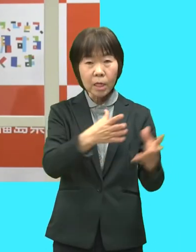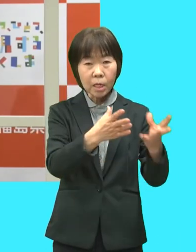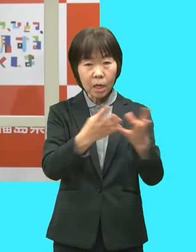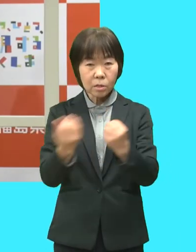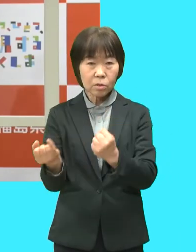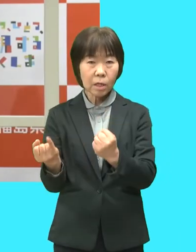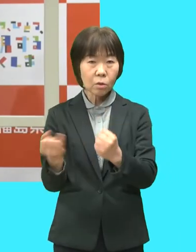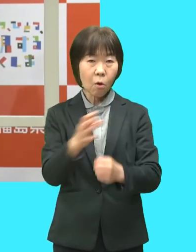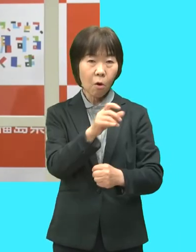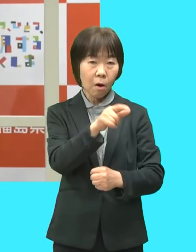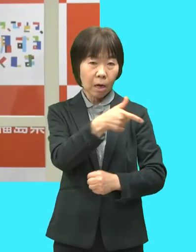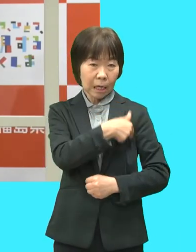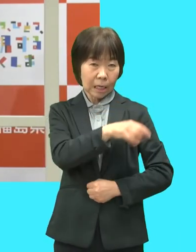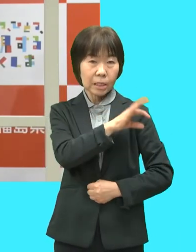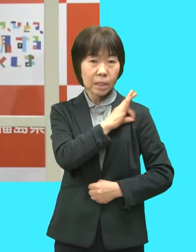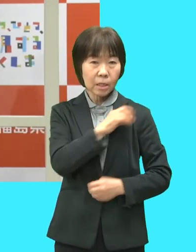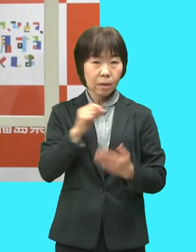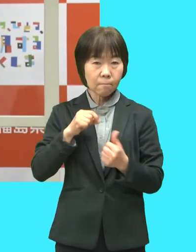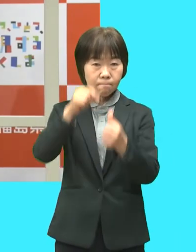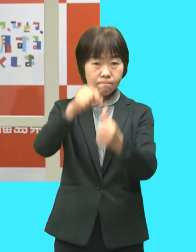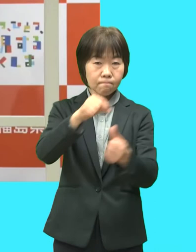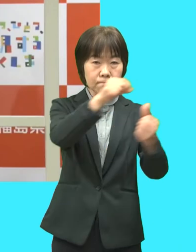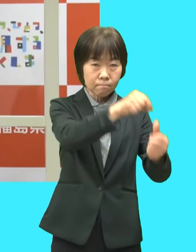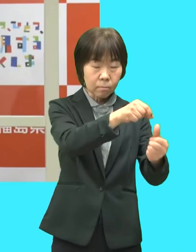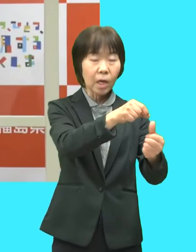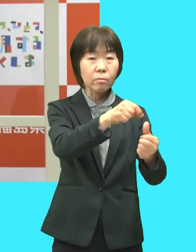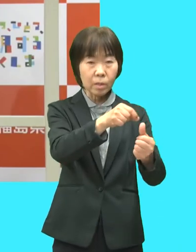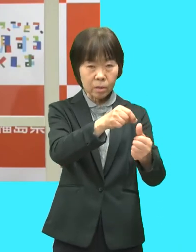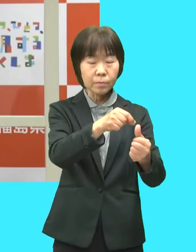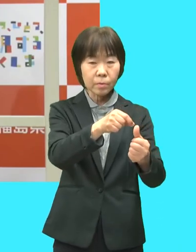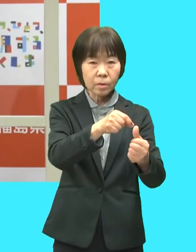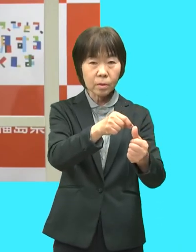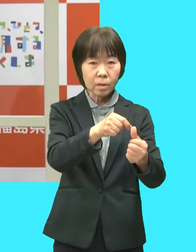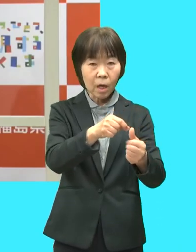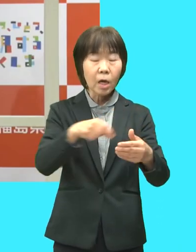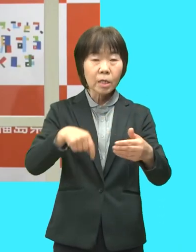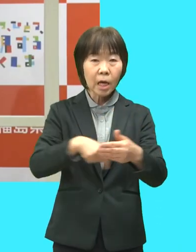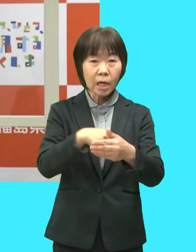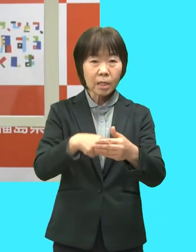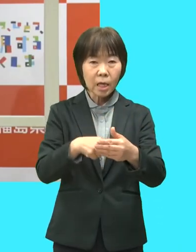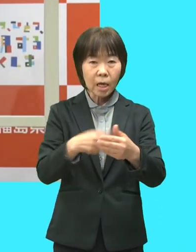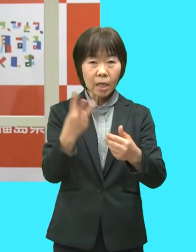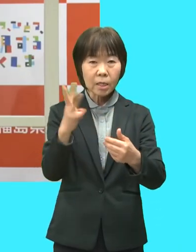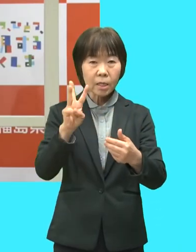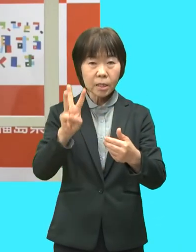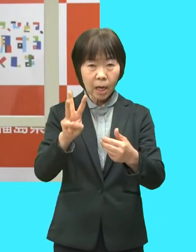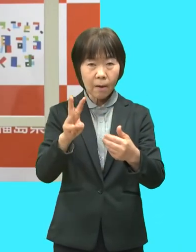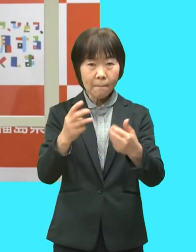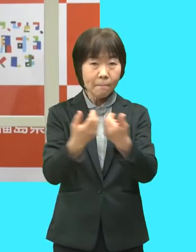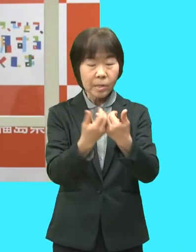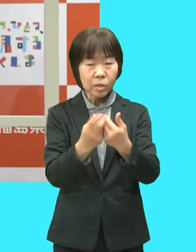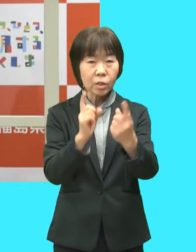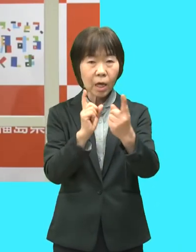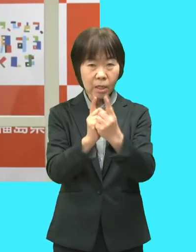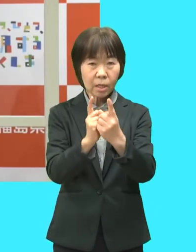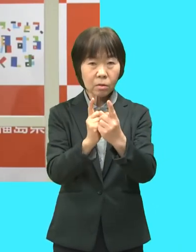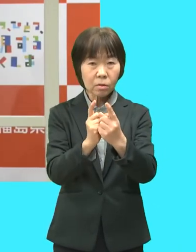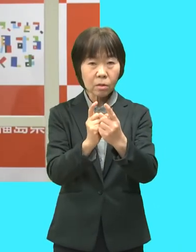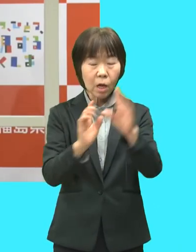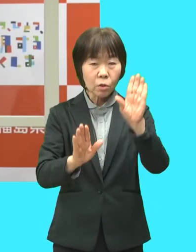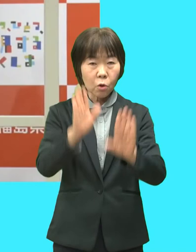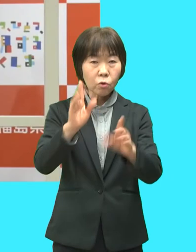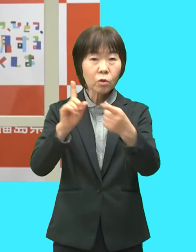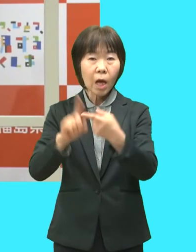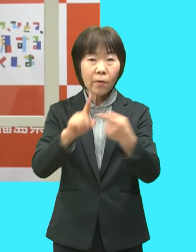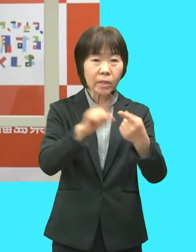係員を配置をしております。でその中でまず3密対策ということで常にこう臨機応変に対応できるようにし